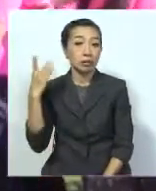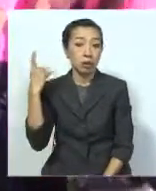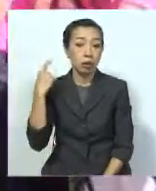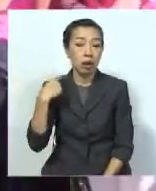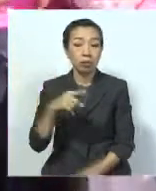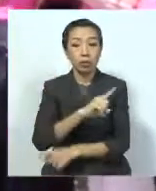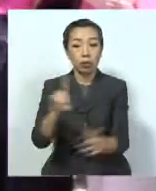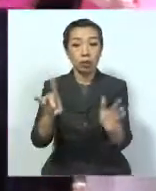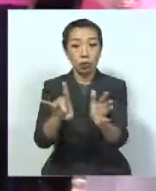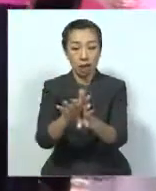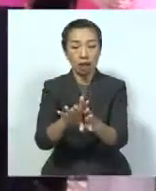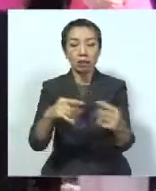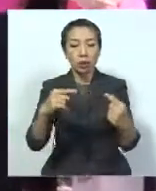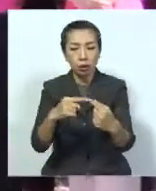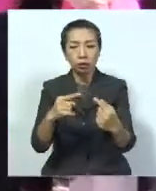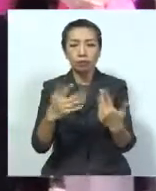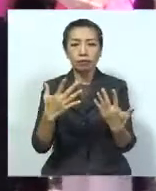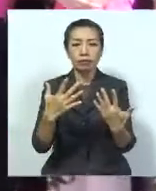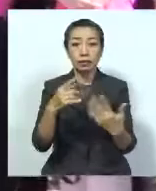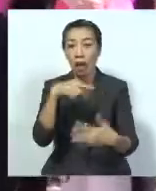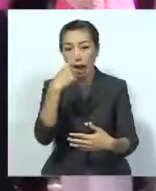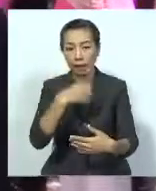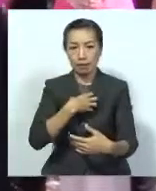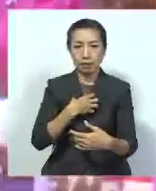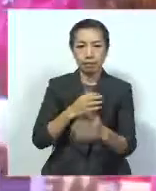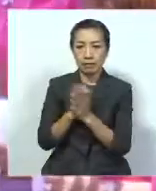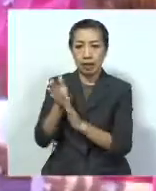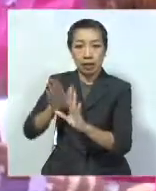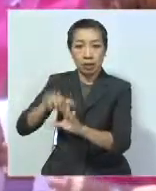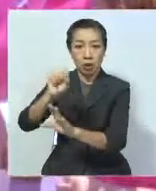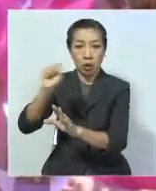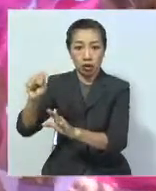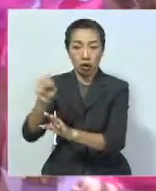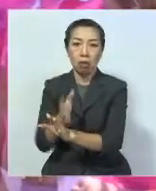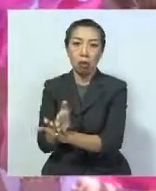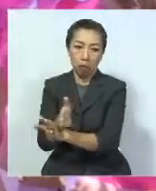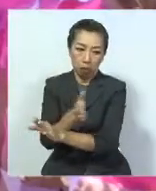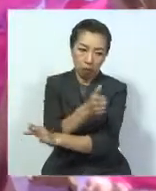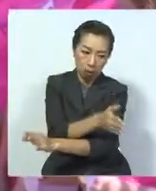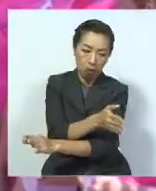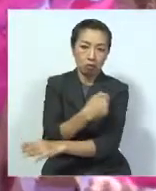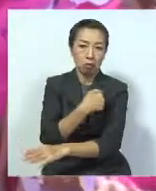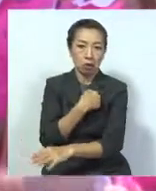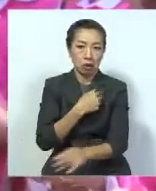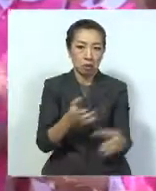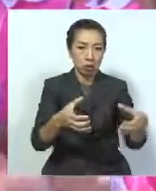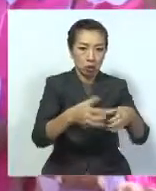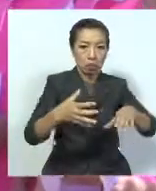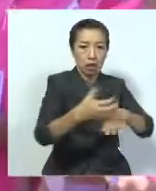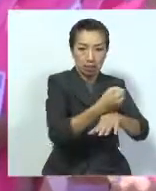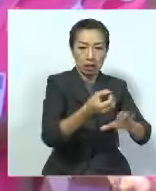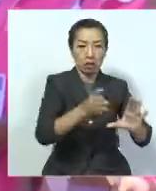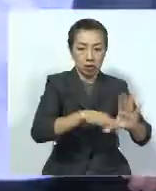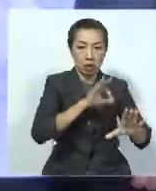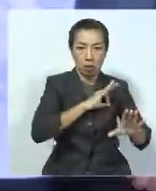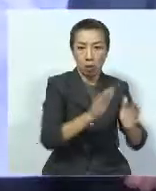ถือว่าเป็นวันสุดท้ายแล้วนะครับที่ถ้าคนที่จะลงสมัครส.ส.เนี่ยจะต้องสังกัดพรรคการเมืองหากบุคคลใดประสงค์